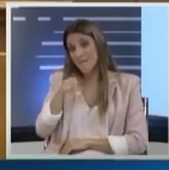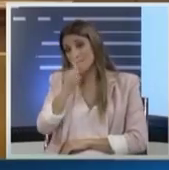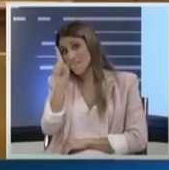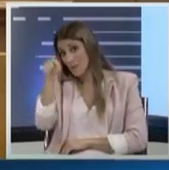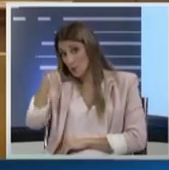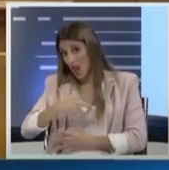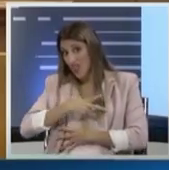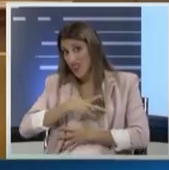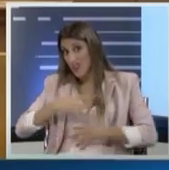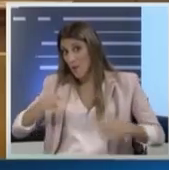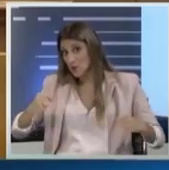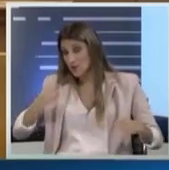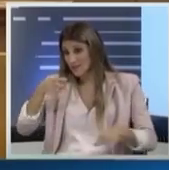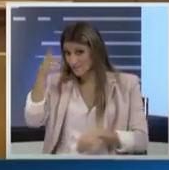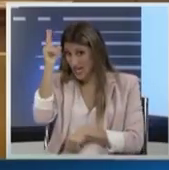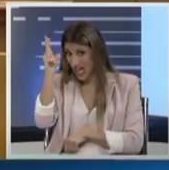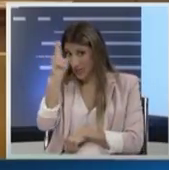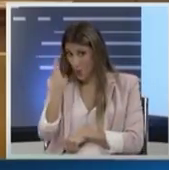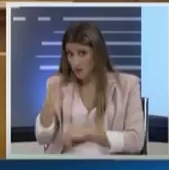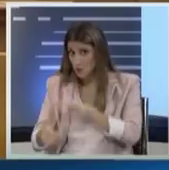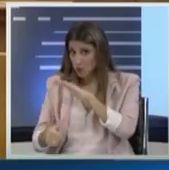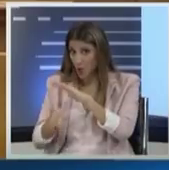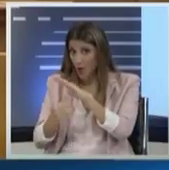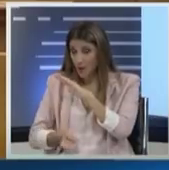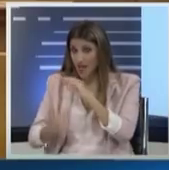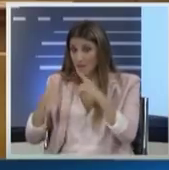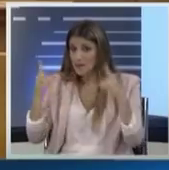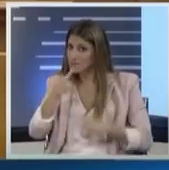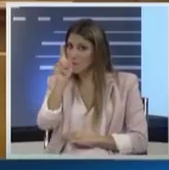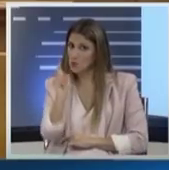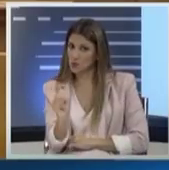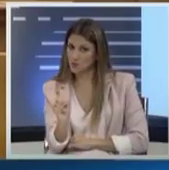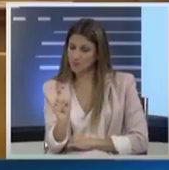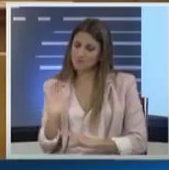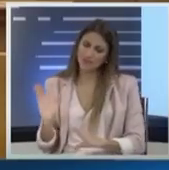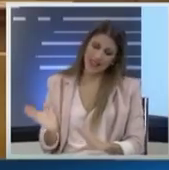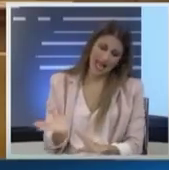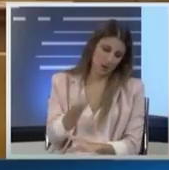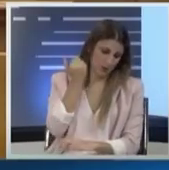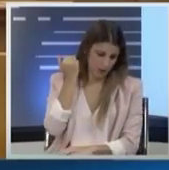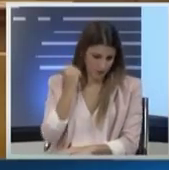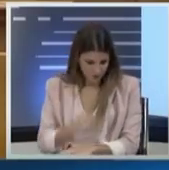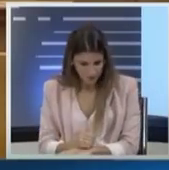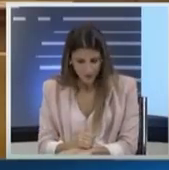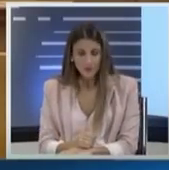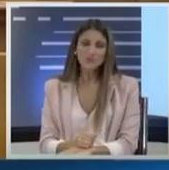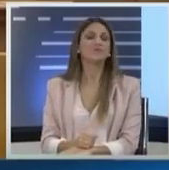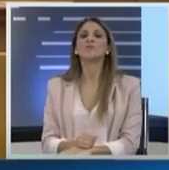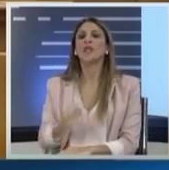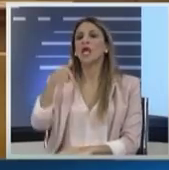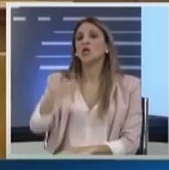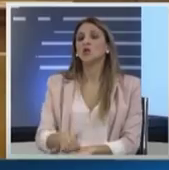Ακούστε. Οι συνταξιούχοι, κύριε Μητσοτάκη, δεν είναι ποντίκια για να χωθούν σε αυτή την